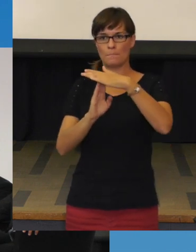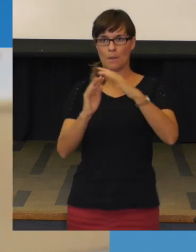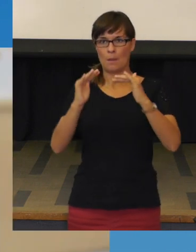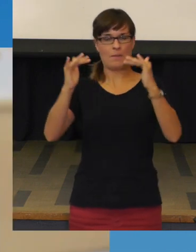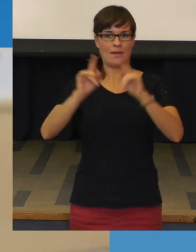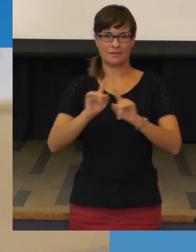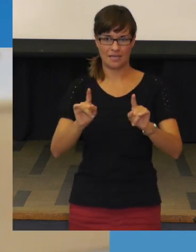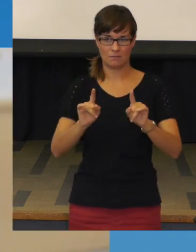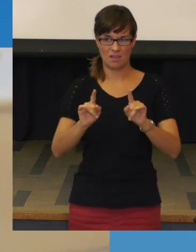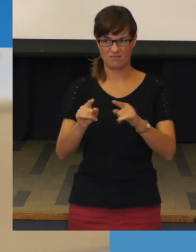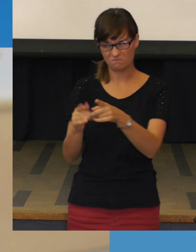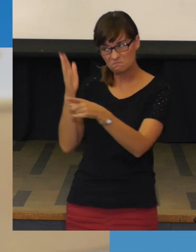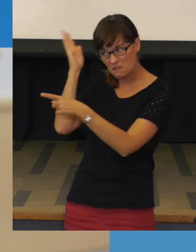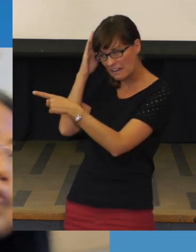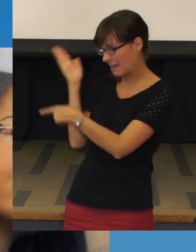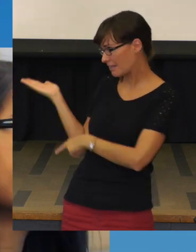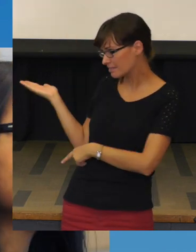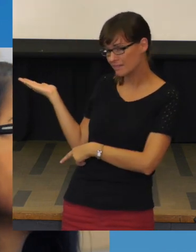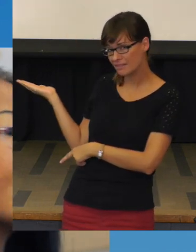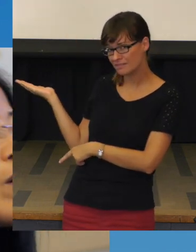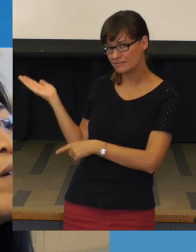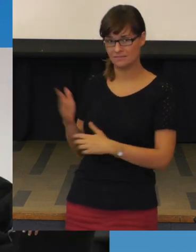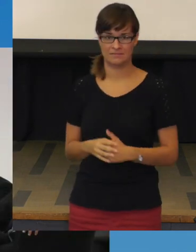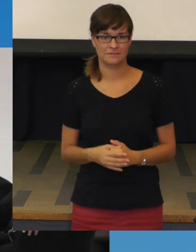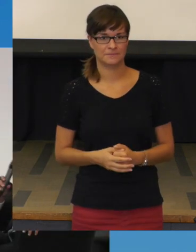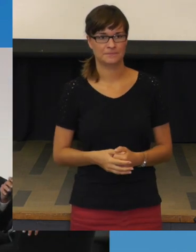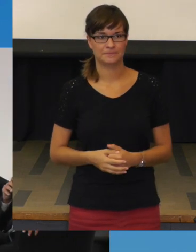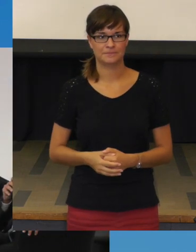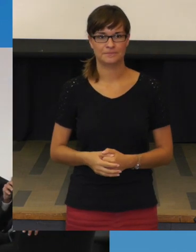bekannt? Können Sie vielleicht dazu was sagen? Dankeschön.